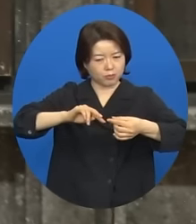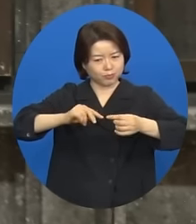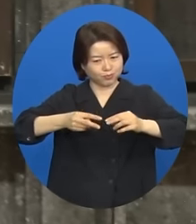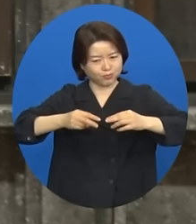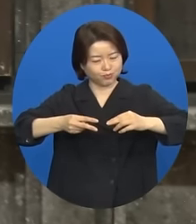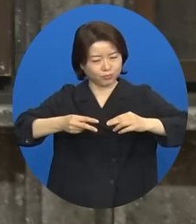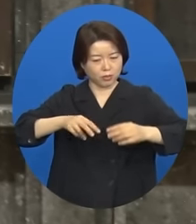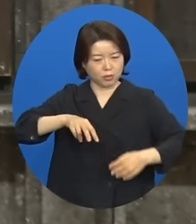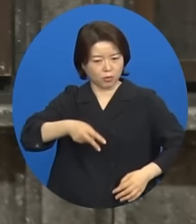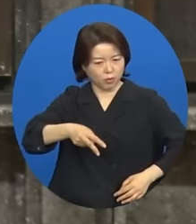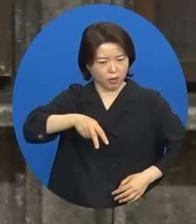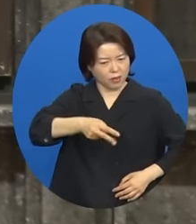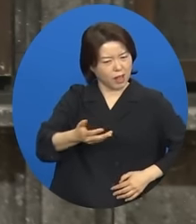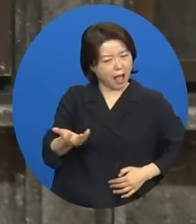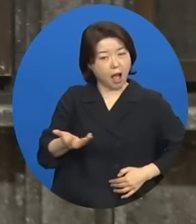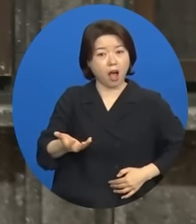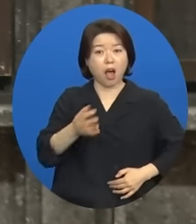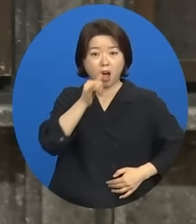됐어요.